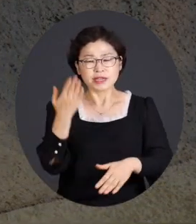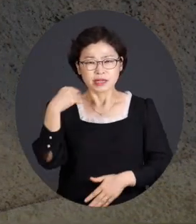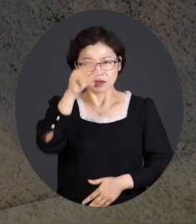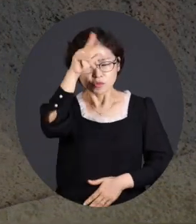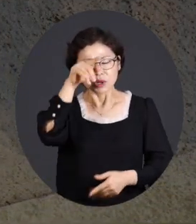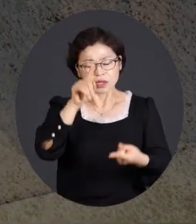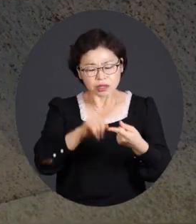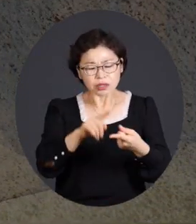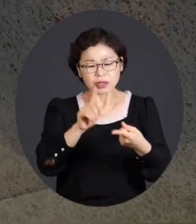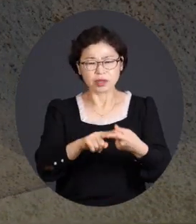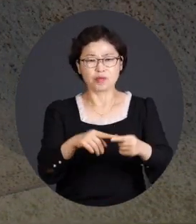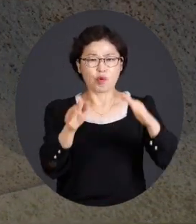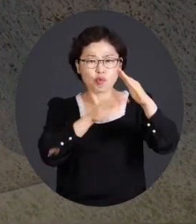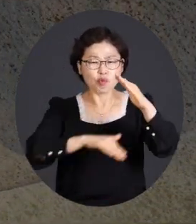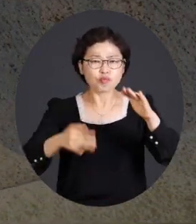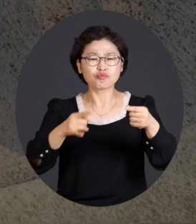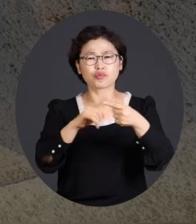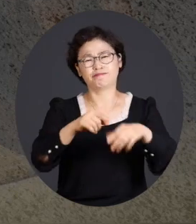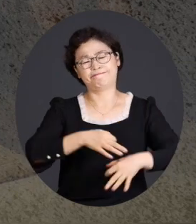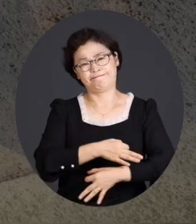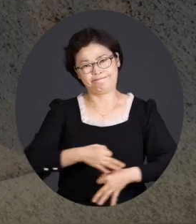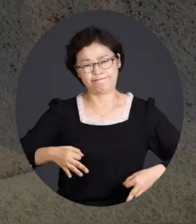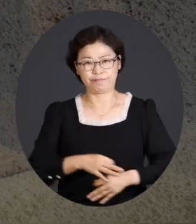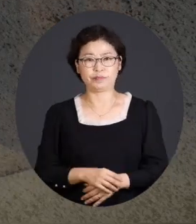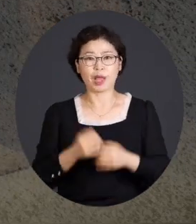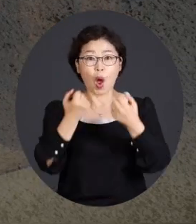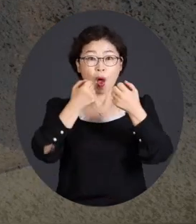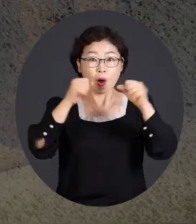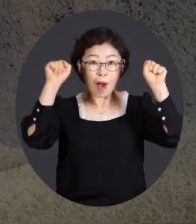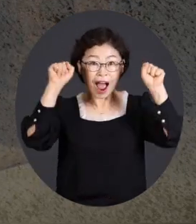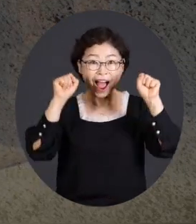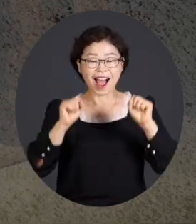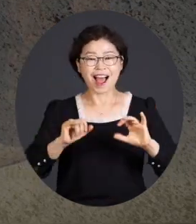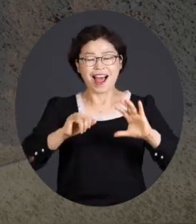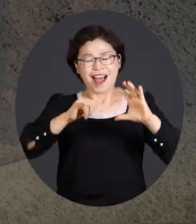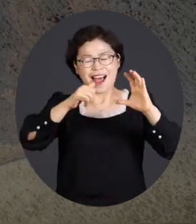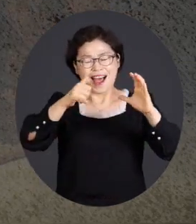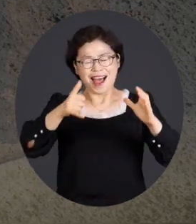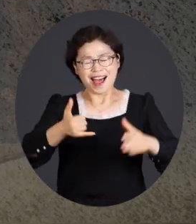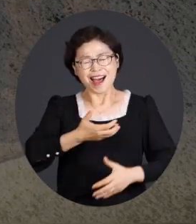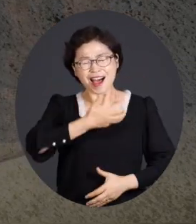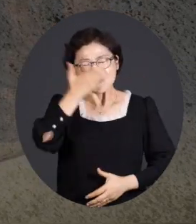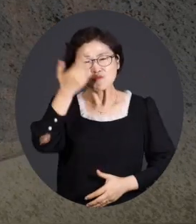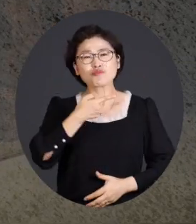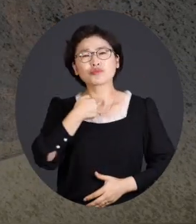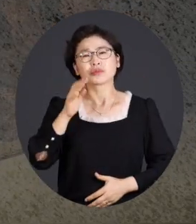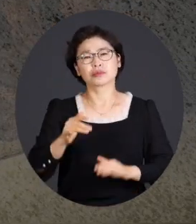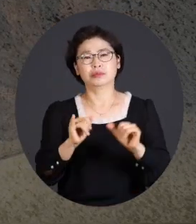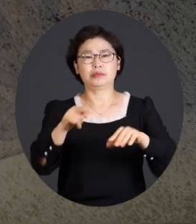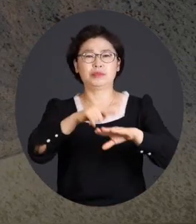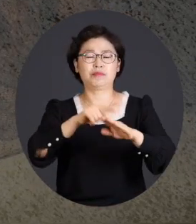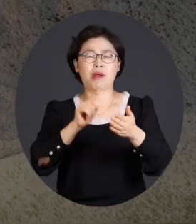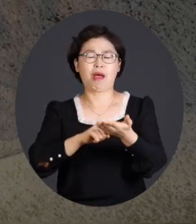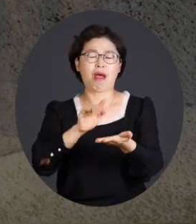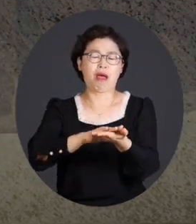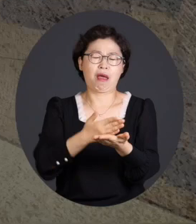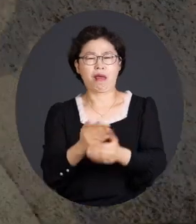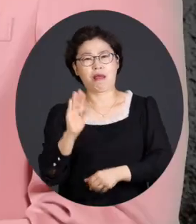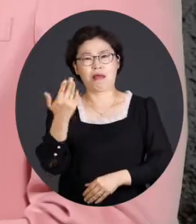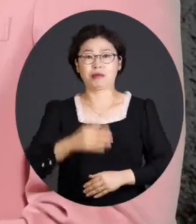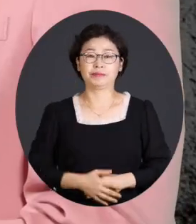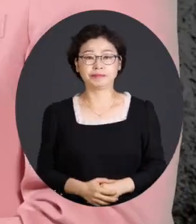부패했고요. 이 광복 이후 새로운 세상을 꿈꾸었던 민심이 동요할 수밖에 없었습니다.